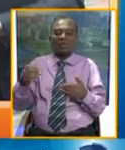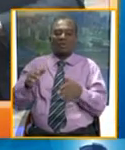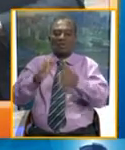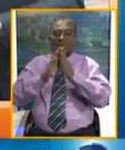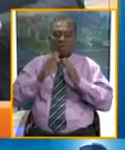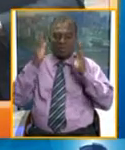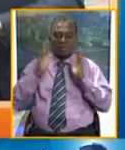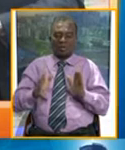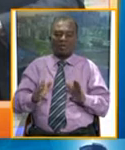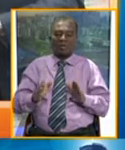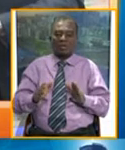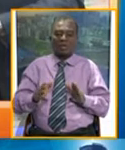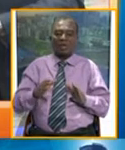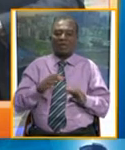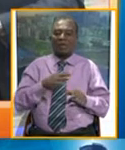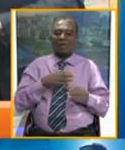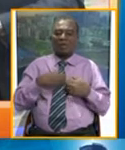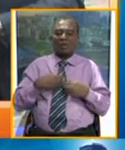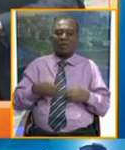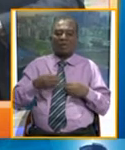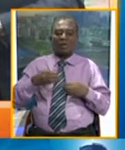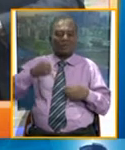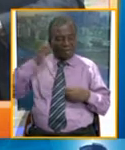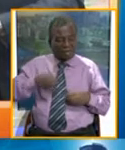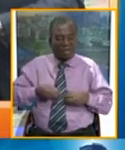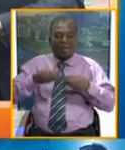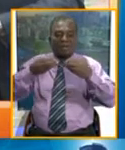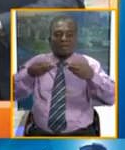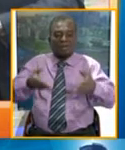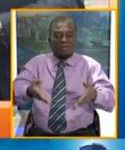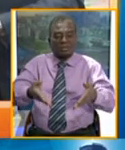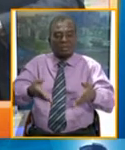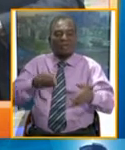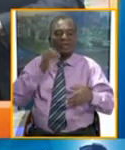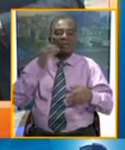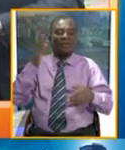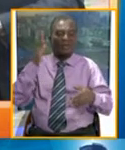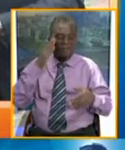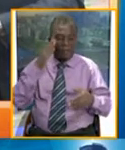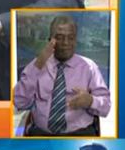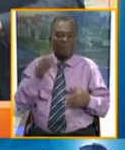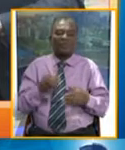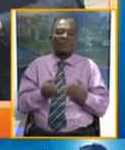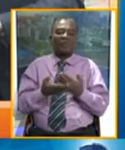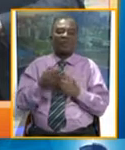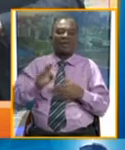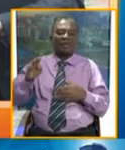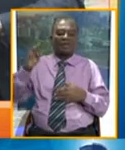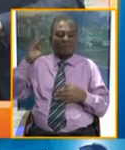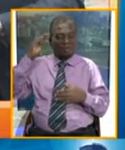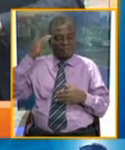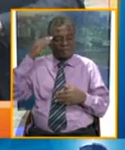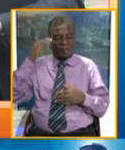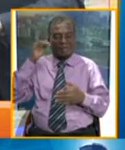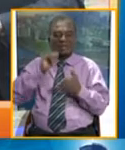3, délivrées par la Sicogi, société ivoirienne de construction et de gestion, ont reçu récemment leurs clés. À noter